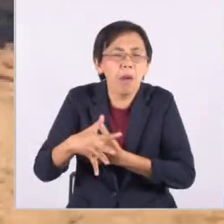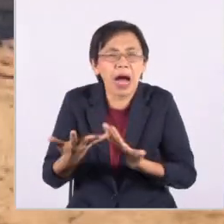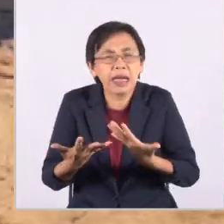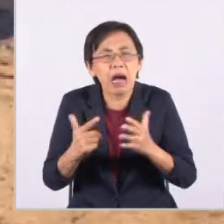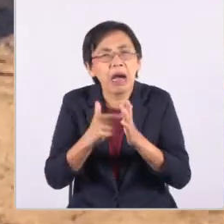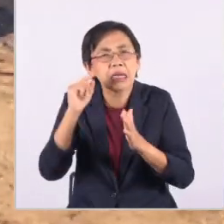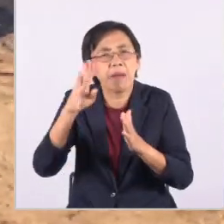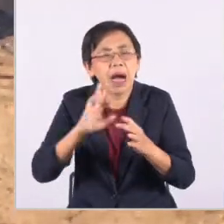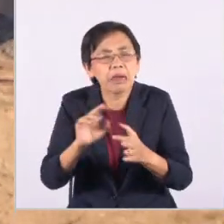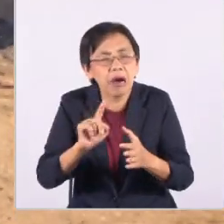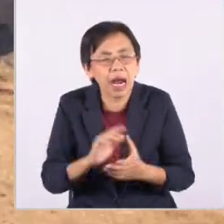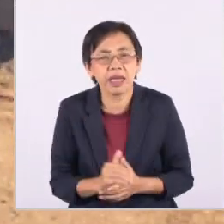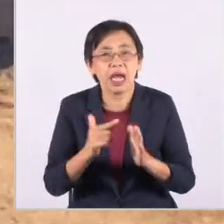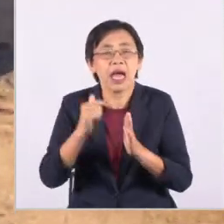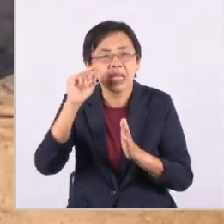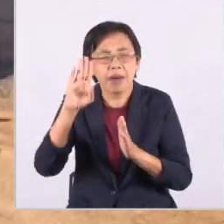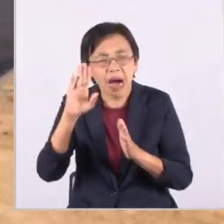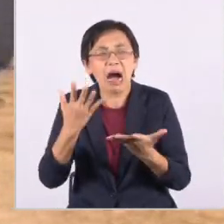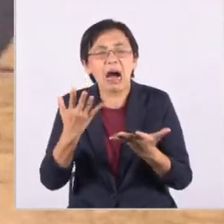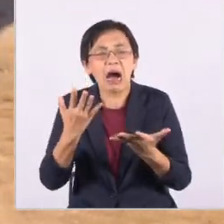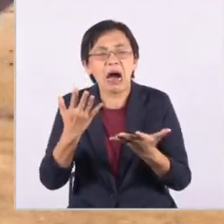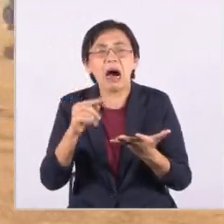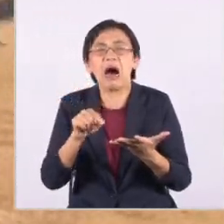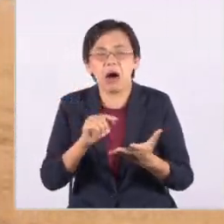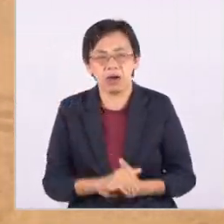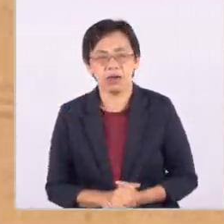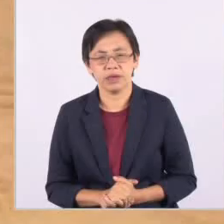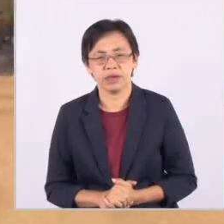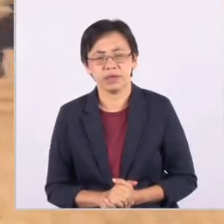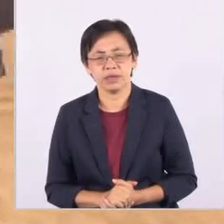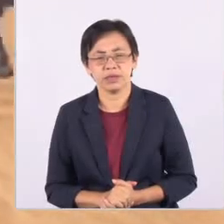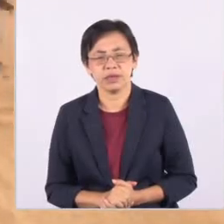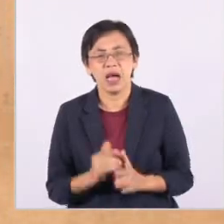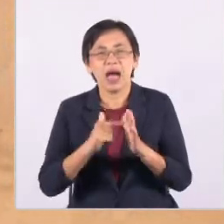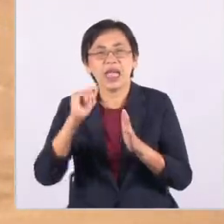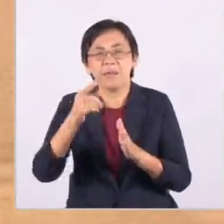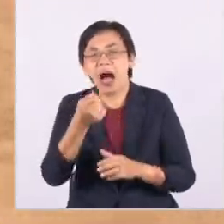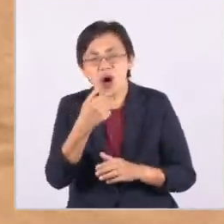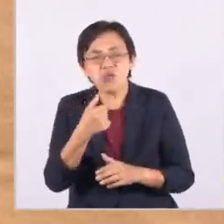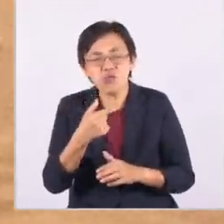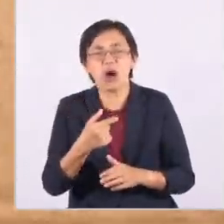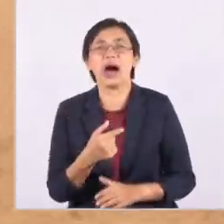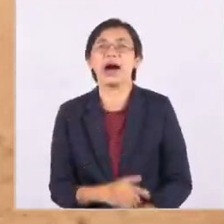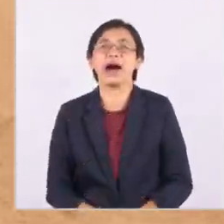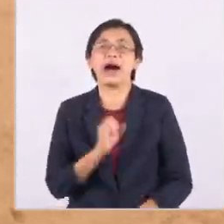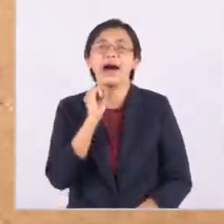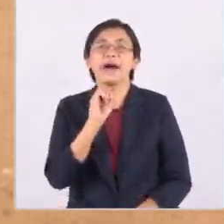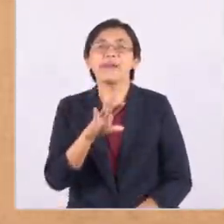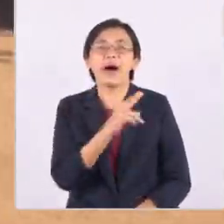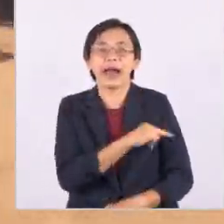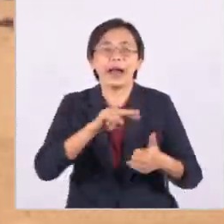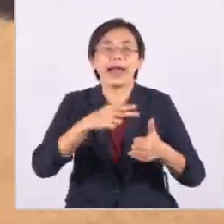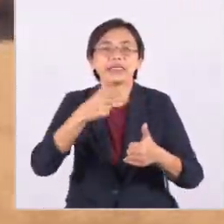ยาบ้าอ๋อเสพยาบ้ารักษาเบาหวานอยู่ในราคาเบาหวานเหรอโอ้โห